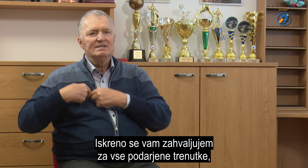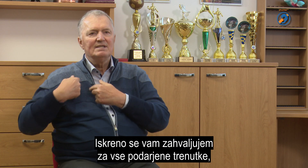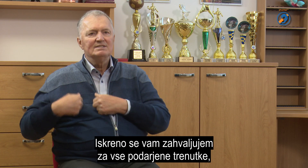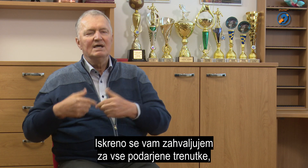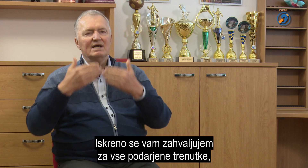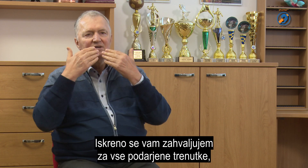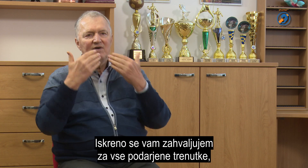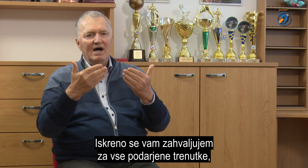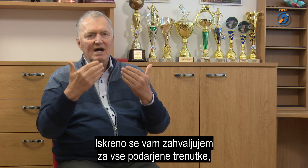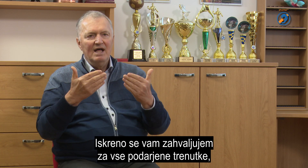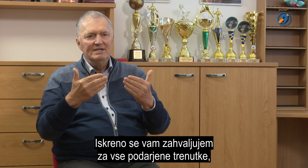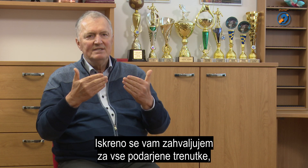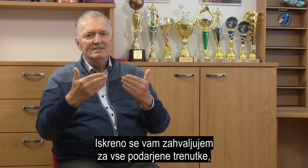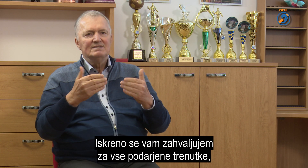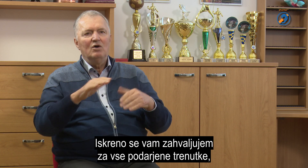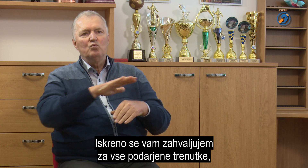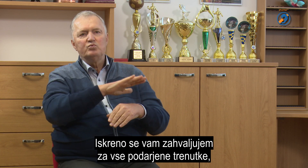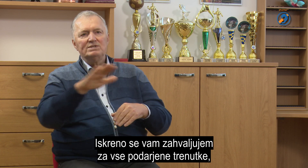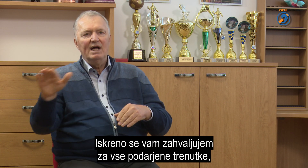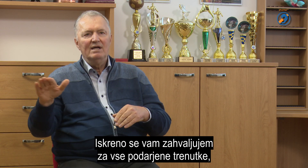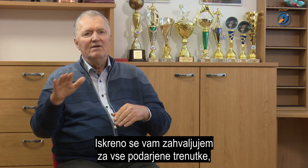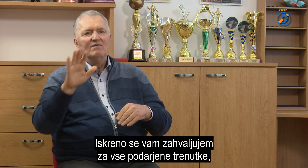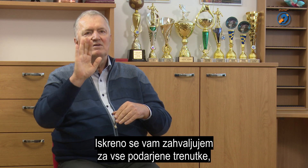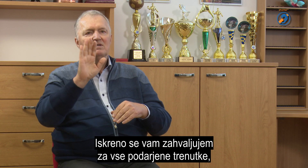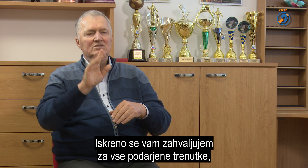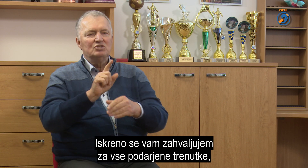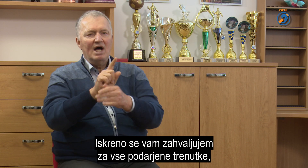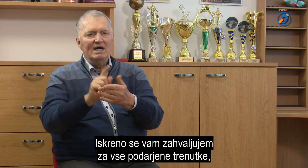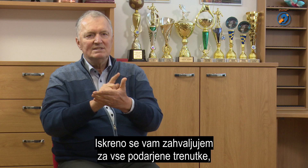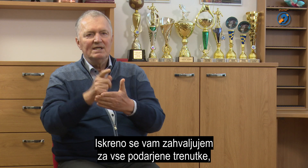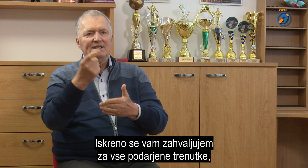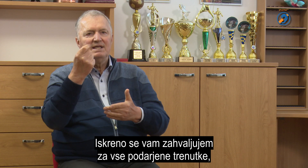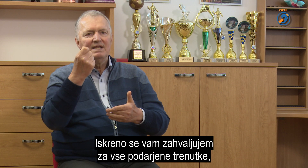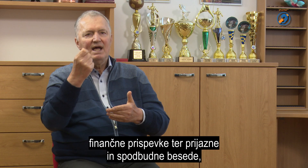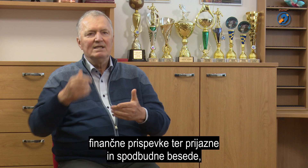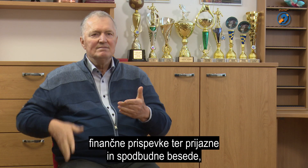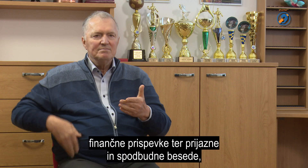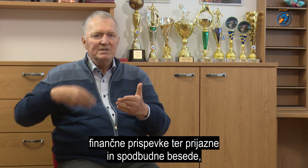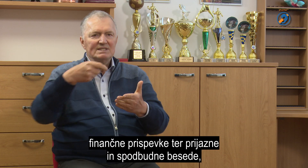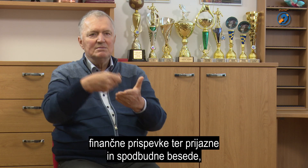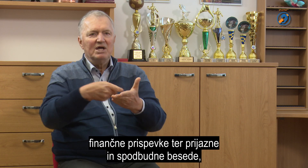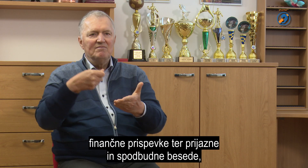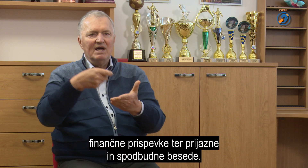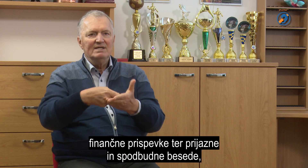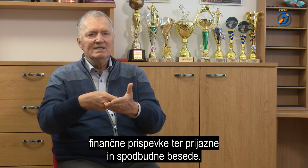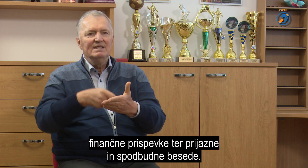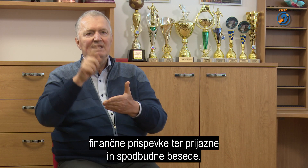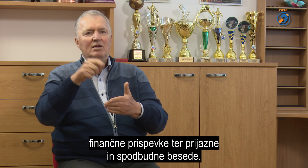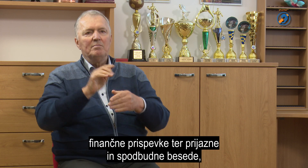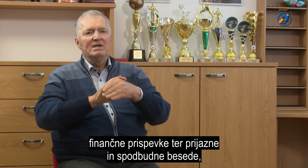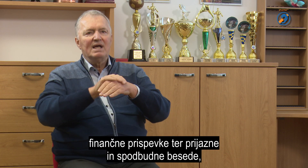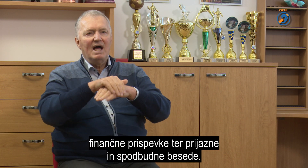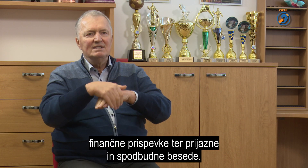Iskreno se vam zahvaljujem za vse podarjene trenutke, finančne prispevke ter prijazne